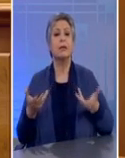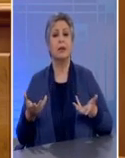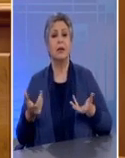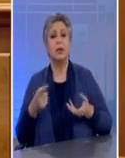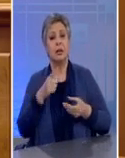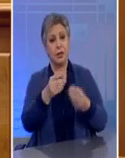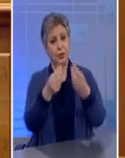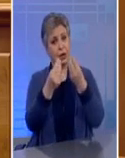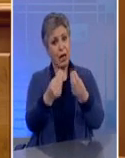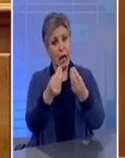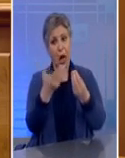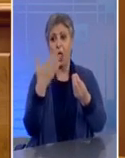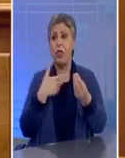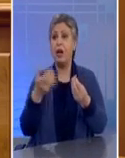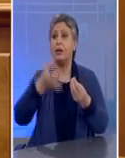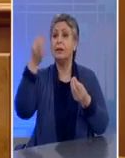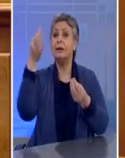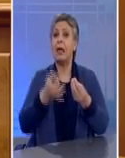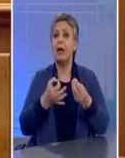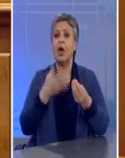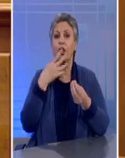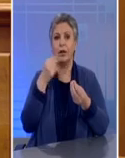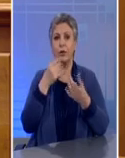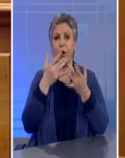και αναζητούσε το τέλειο.